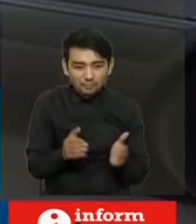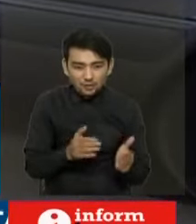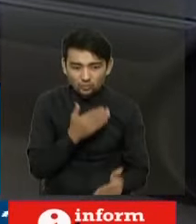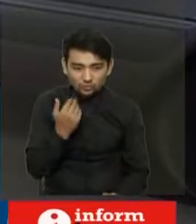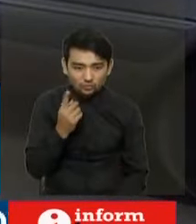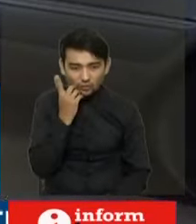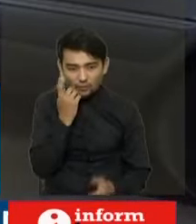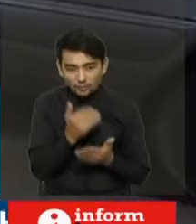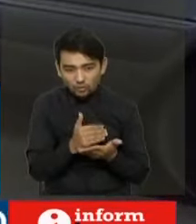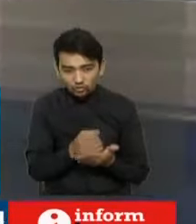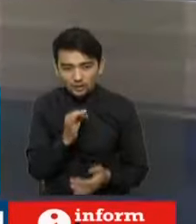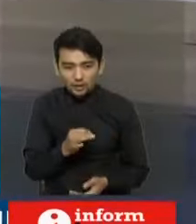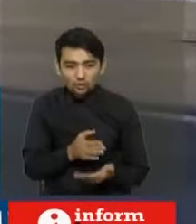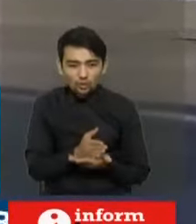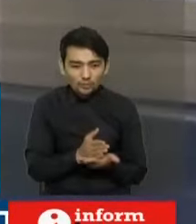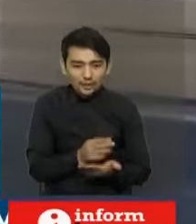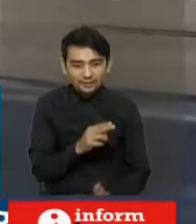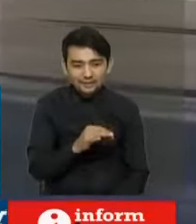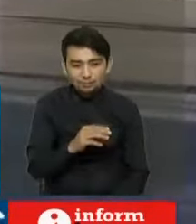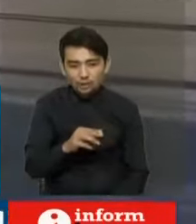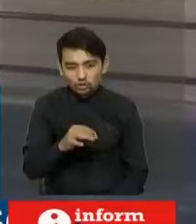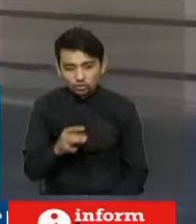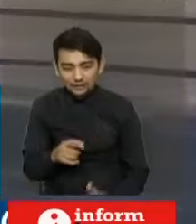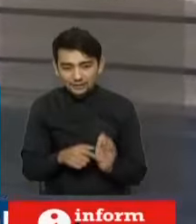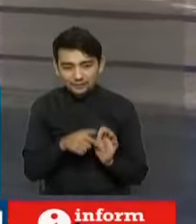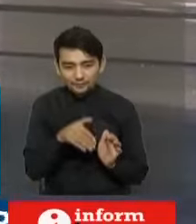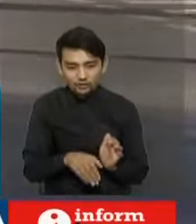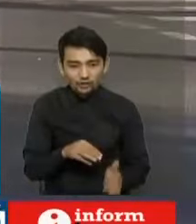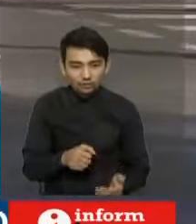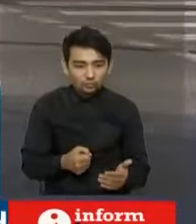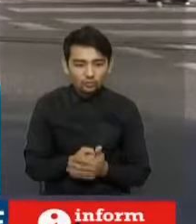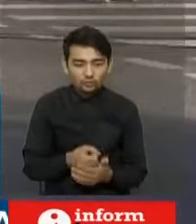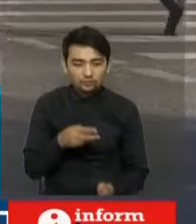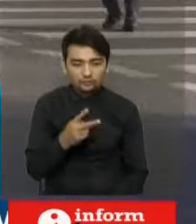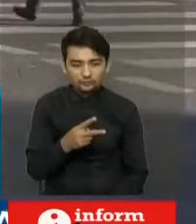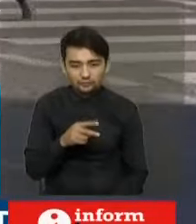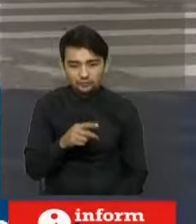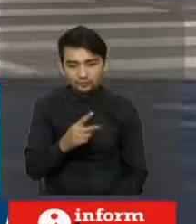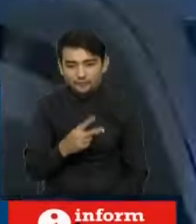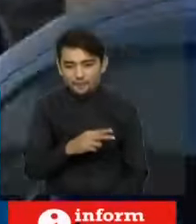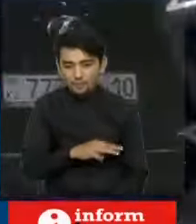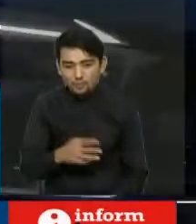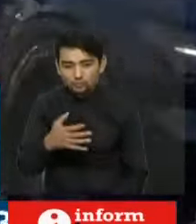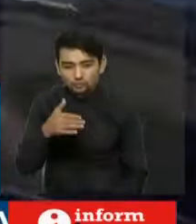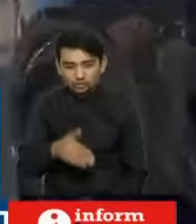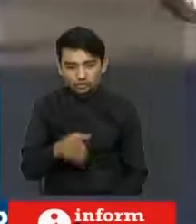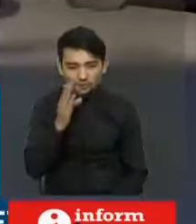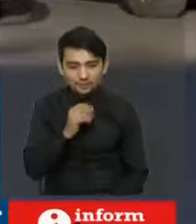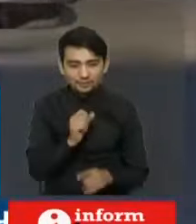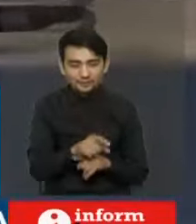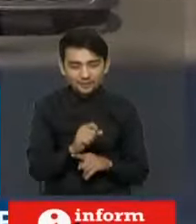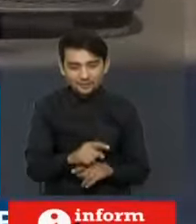и диспетчерских служб сумма может варьироваться от 7 тысяч тенге до 2,5 миллионов. В зависимости от количества заказов.